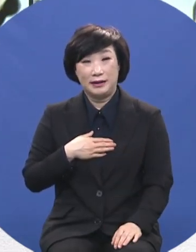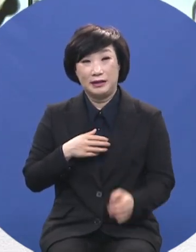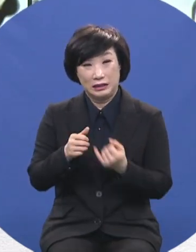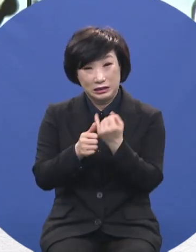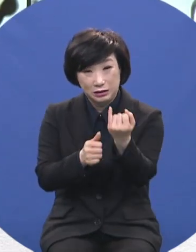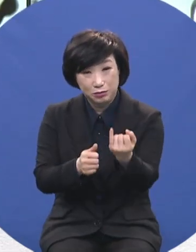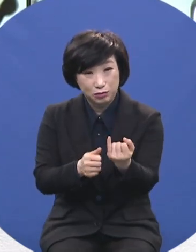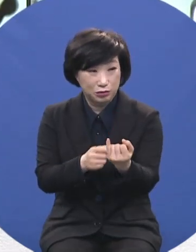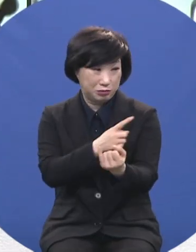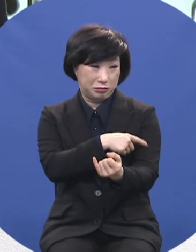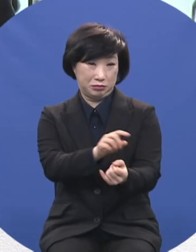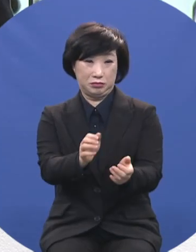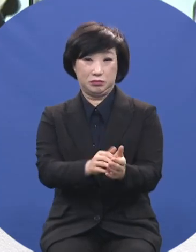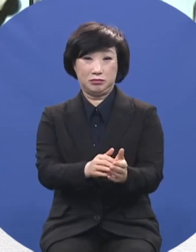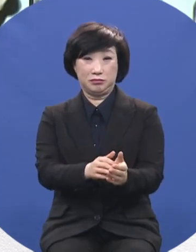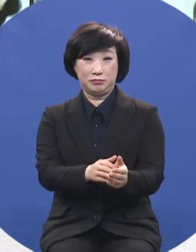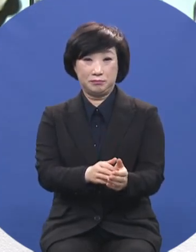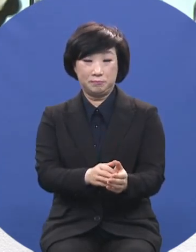신부는 아니겠지.